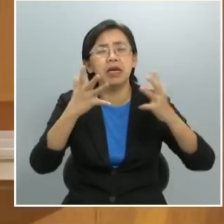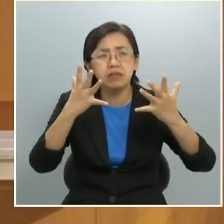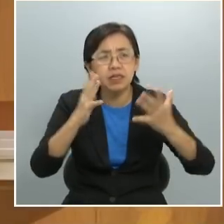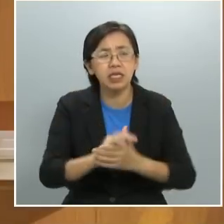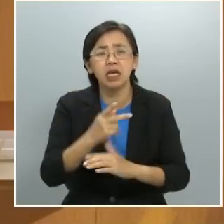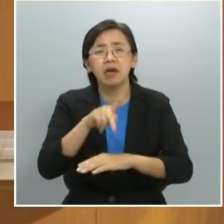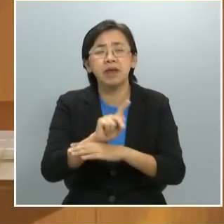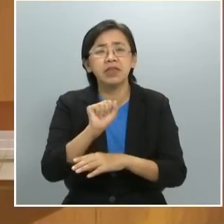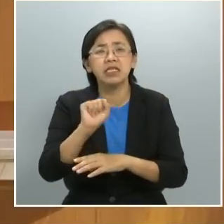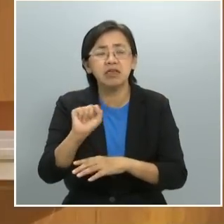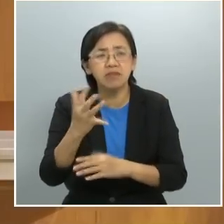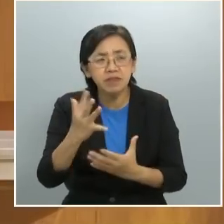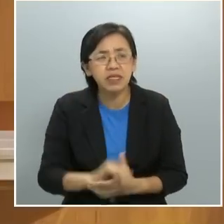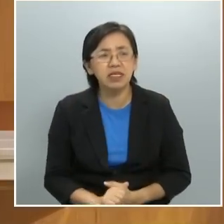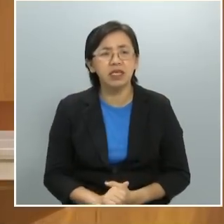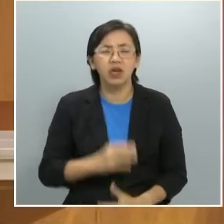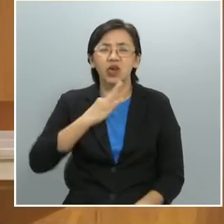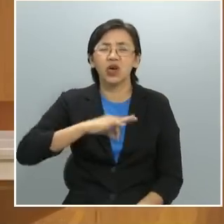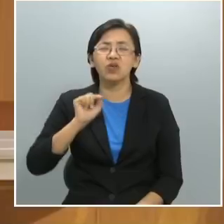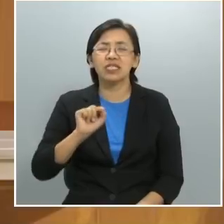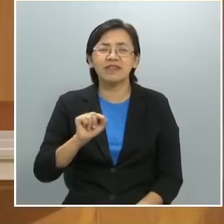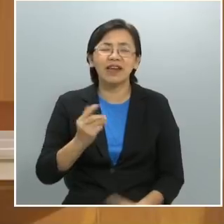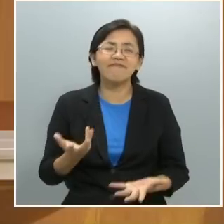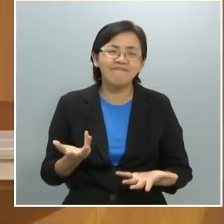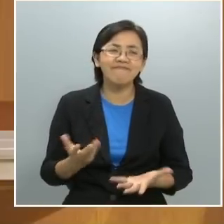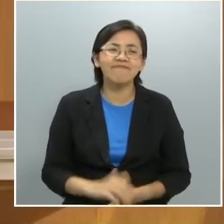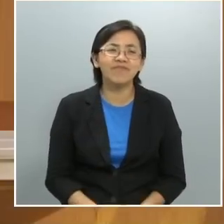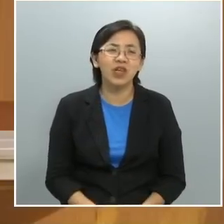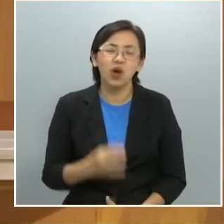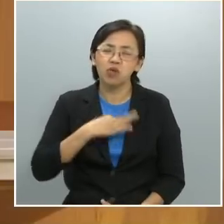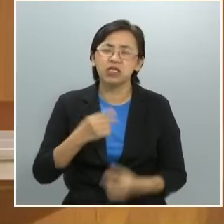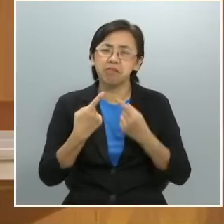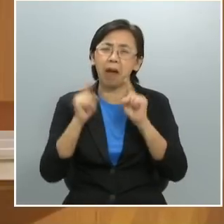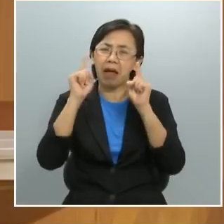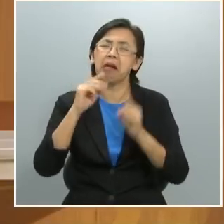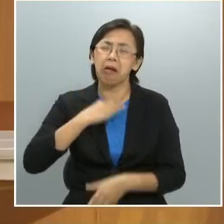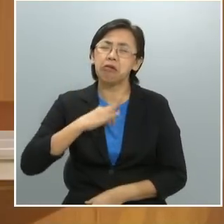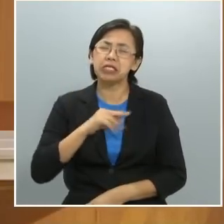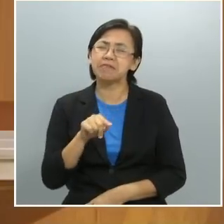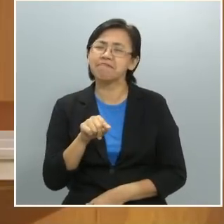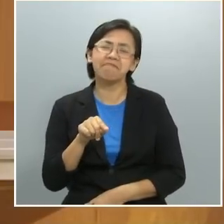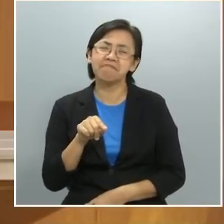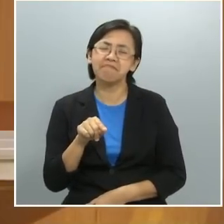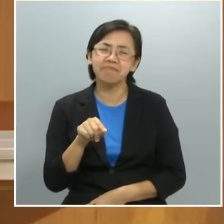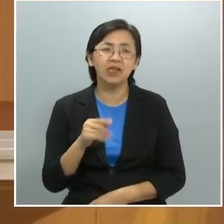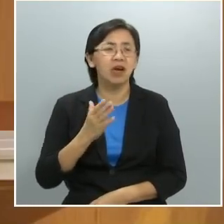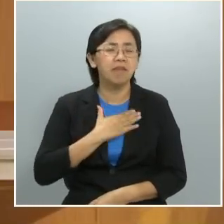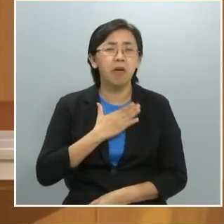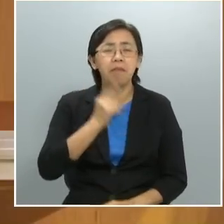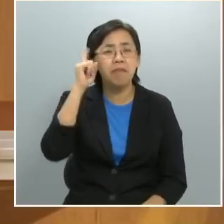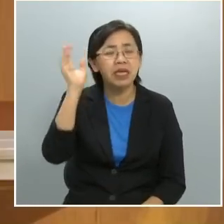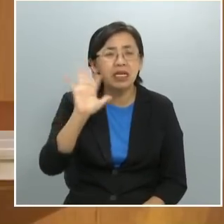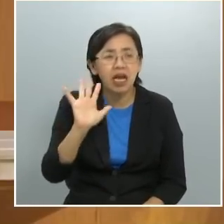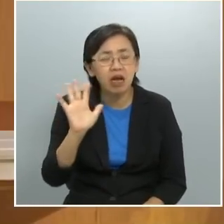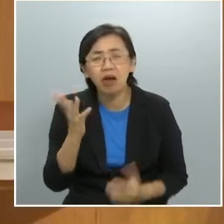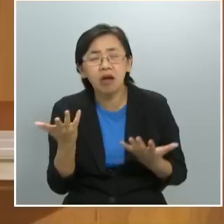านสภามันก็ส่งเขาถึงความไม่ปกติพอสมควรนะครับผมก็ไม่ได้คิดว่ามันจะเกิดอะ